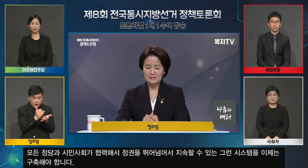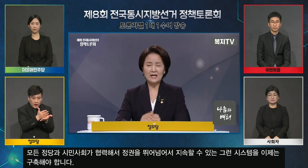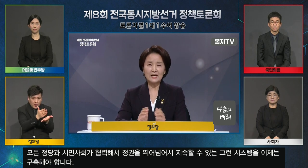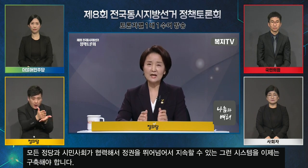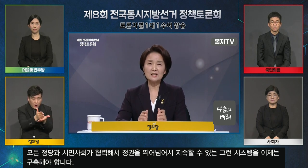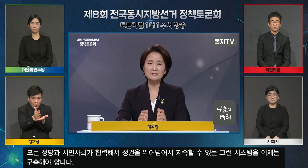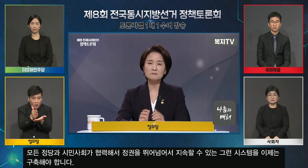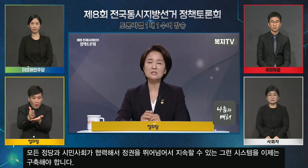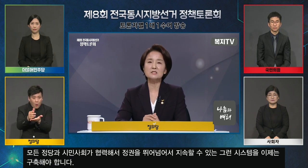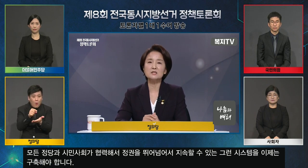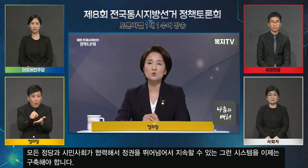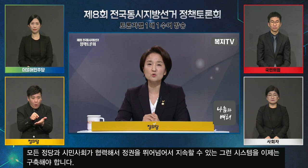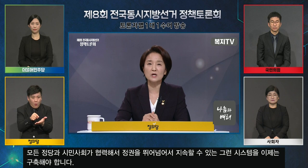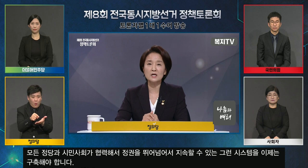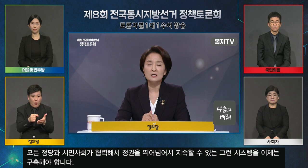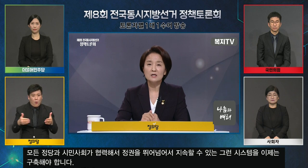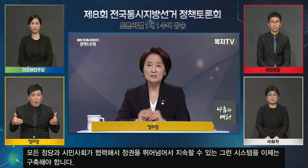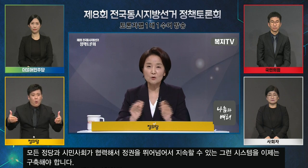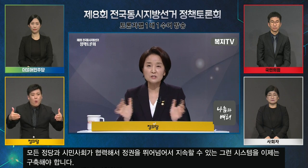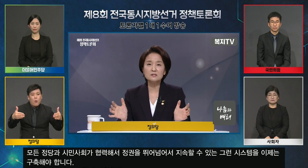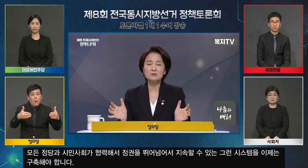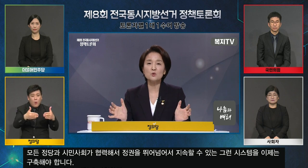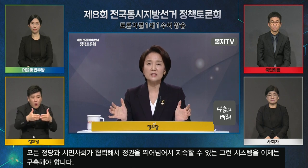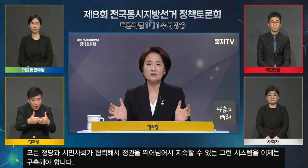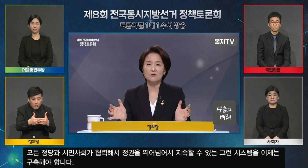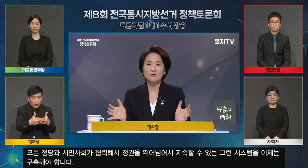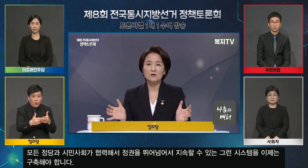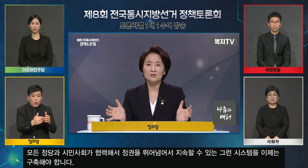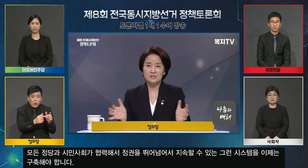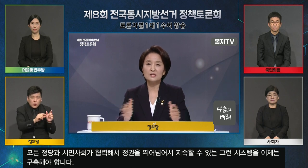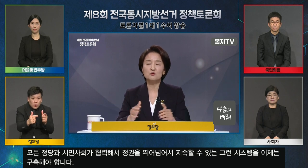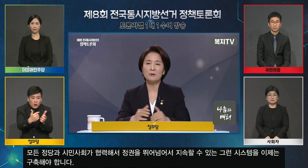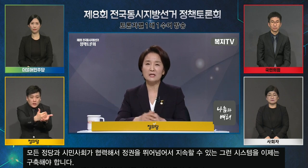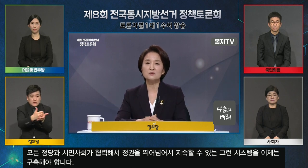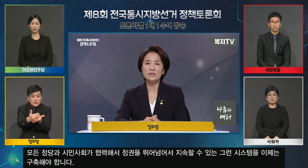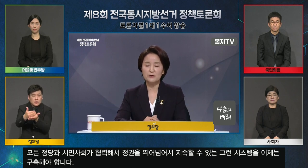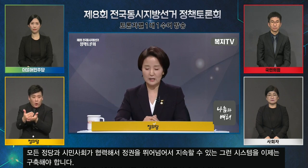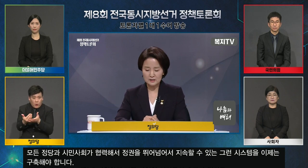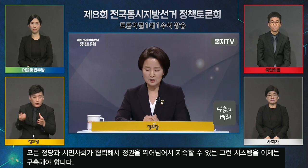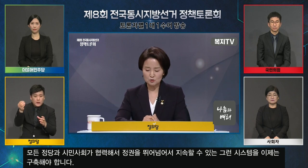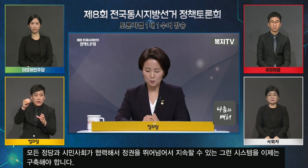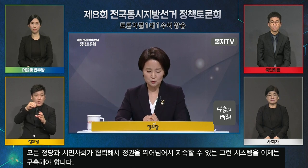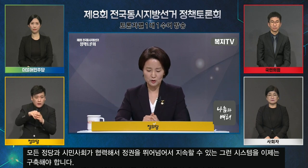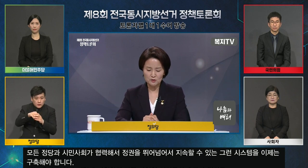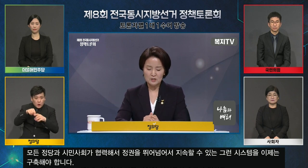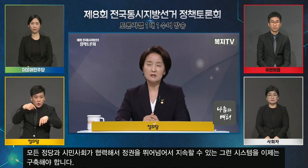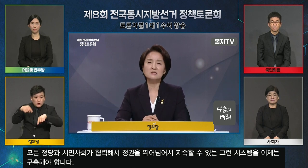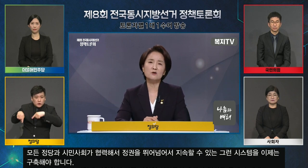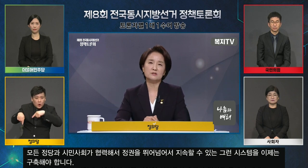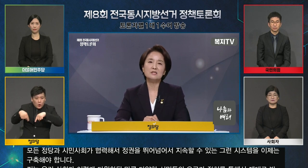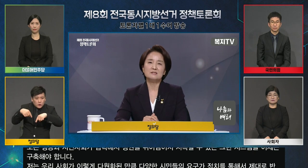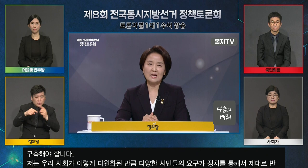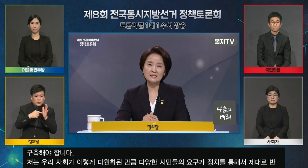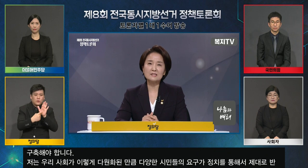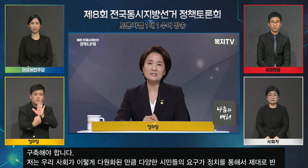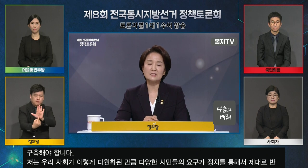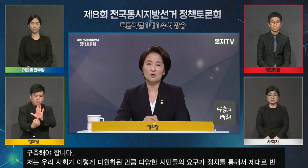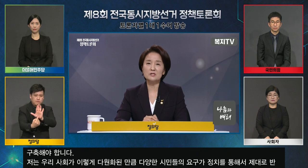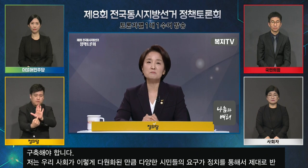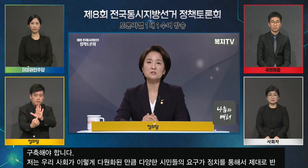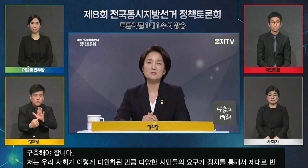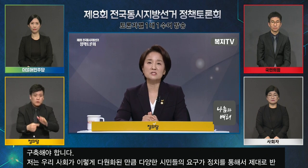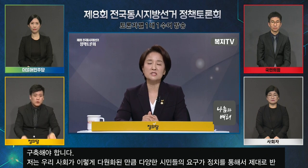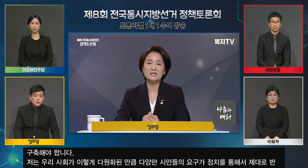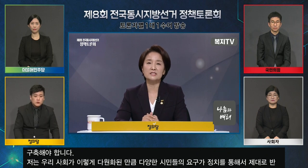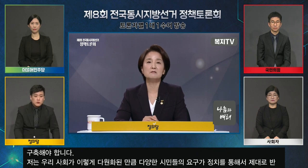다양한 시민들의 요구가 정치를 통해서 제대로 반영되어야 한다고 보고요. 그런 다당제